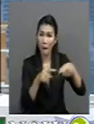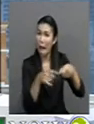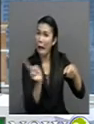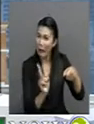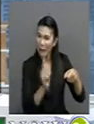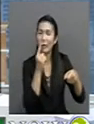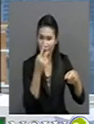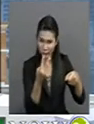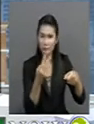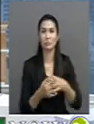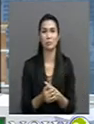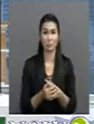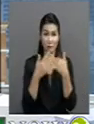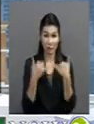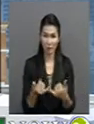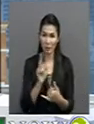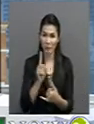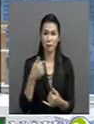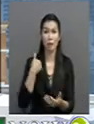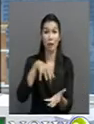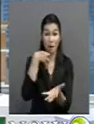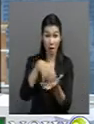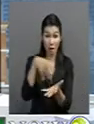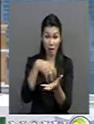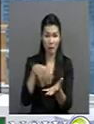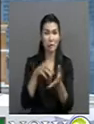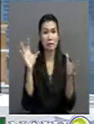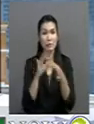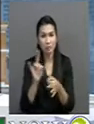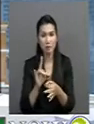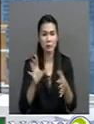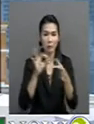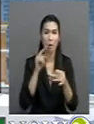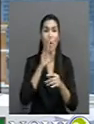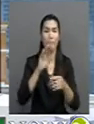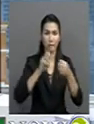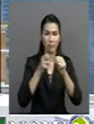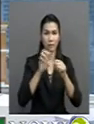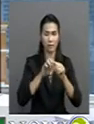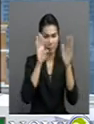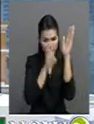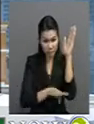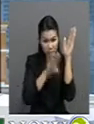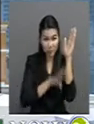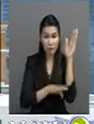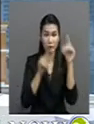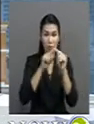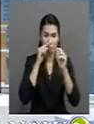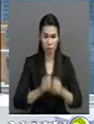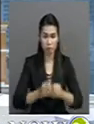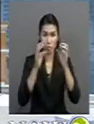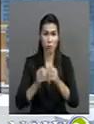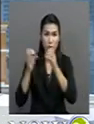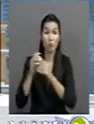ไรกันแน ่ครับแล้วก็มีความคืบหน้าครับของเหตุคดีความนะฮะไม่ว่าจะเป็นคดีในพื้นที่ภาคใต้เหตุระเบิดเกิดขึ้นในหลายจุดนะ